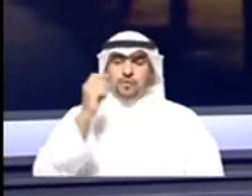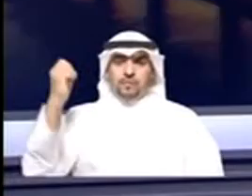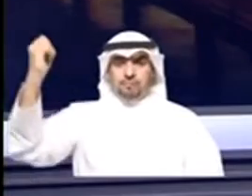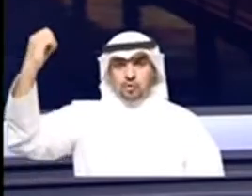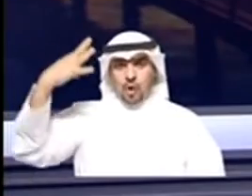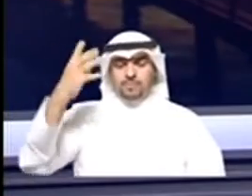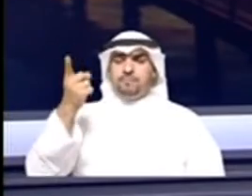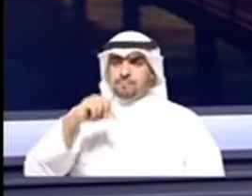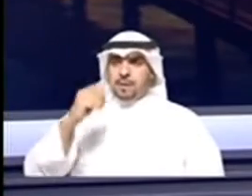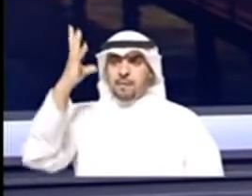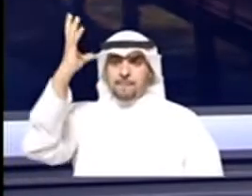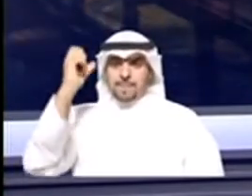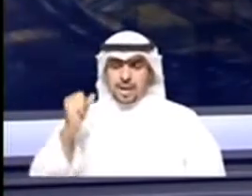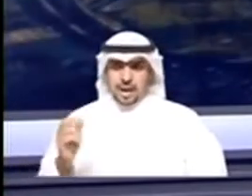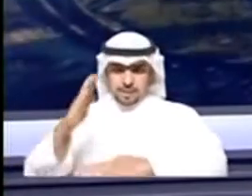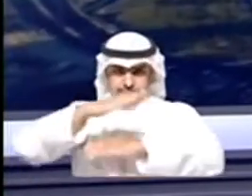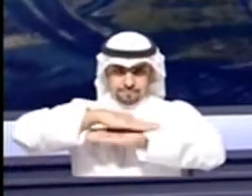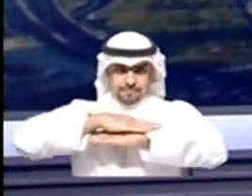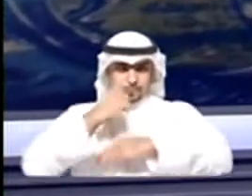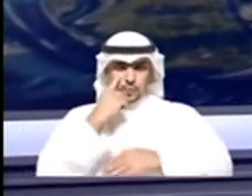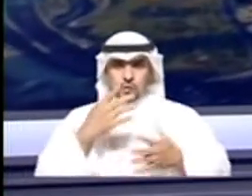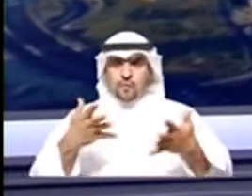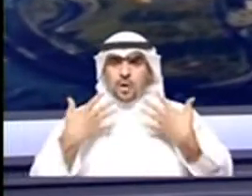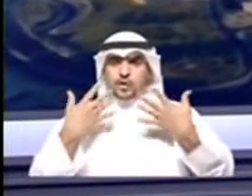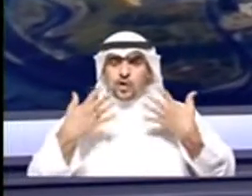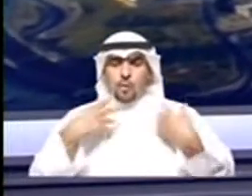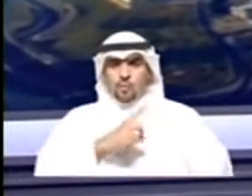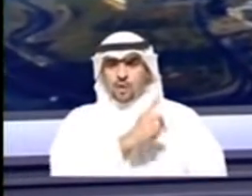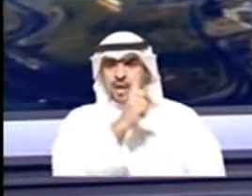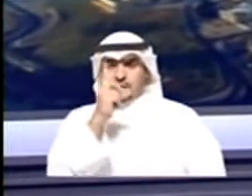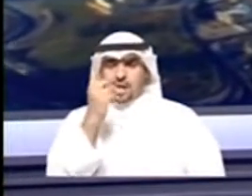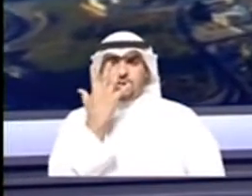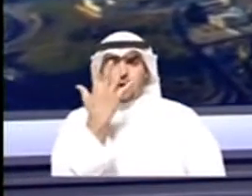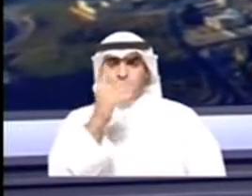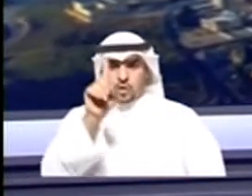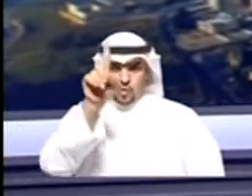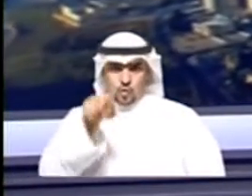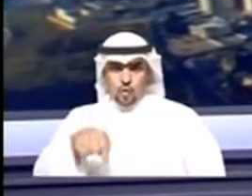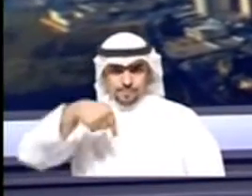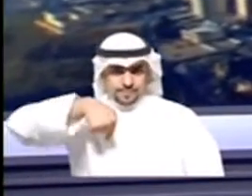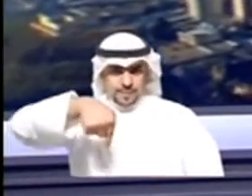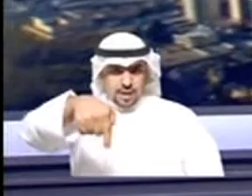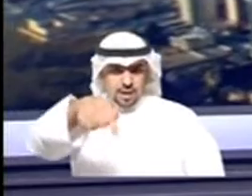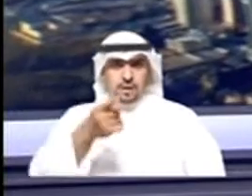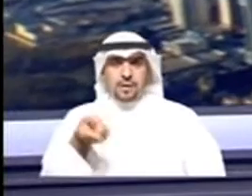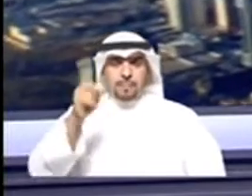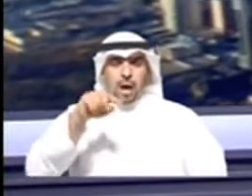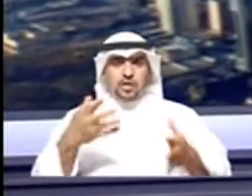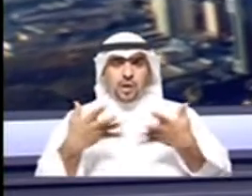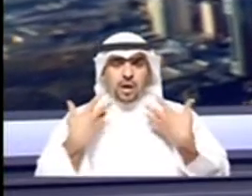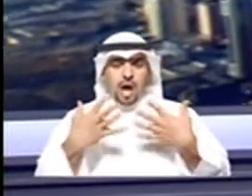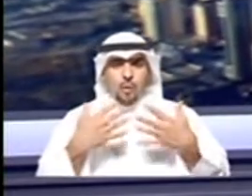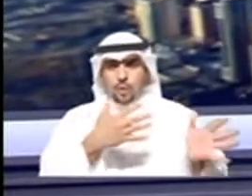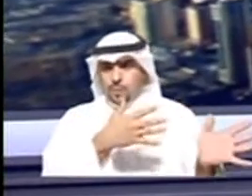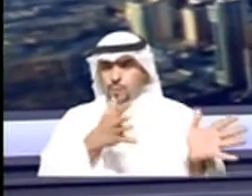الساعة 5:52. الطقس المتوقع في مدينة الكويت خلال الخمس أيام المقبلة: باكر راح يكون الهواء شمالي غربي إلى متقلب